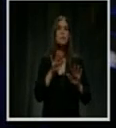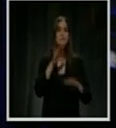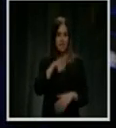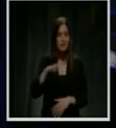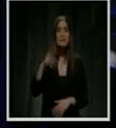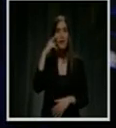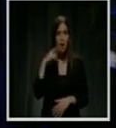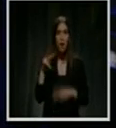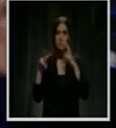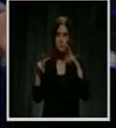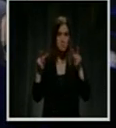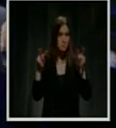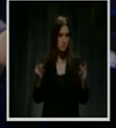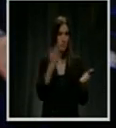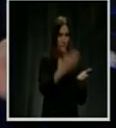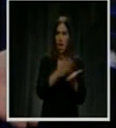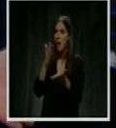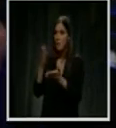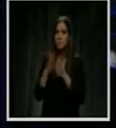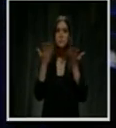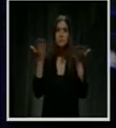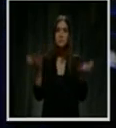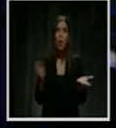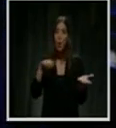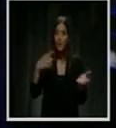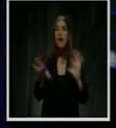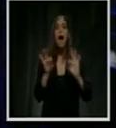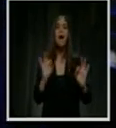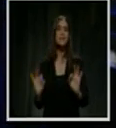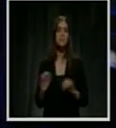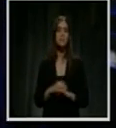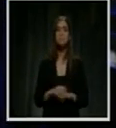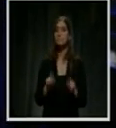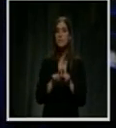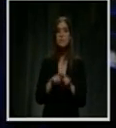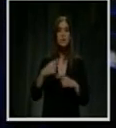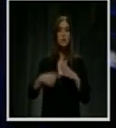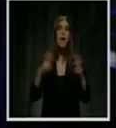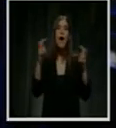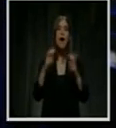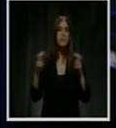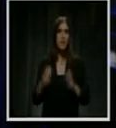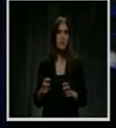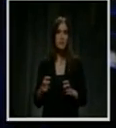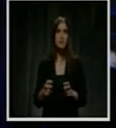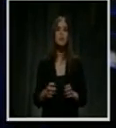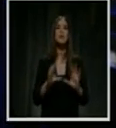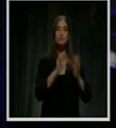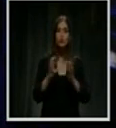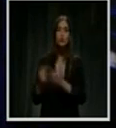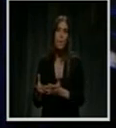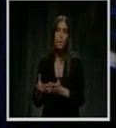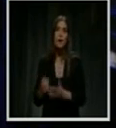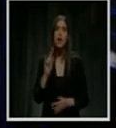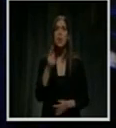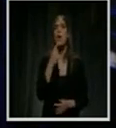البوبلو يديشيدي بينتهم الاستس فوق الاتاك اللي سميت استيتوزيونالي اكثر قبل منتهم تنساو l-attakka ma l-ewwel għadtilna l-bija jixrq ilha